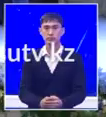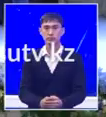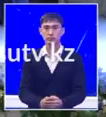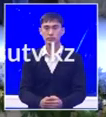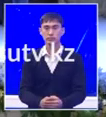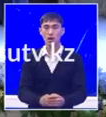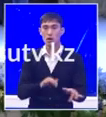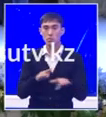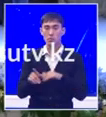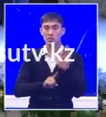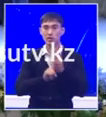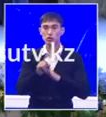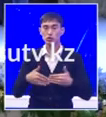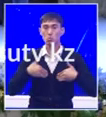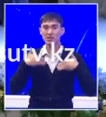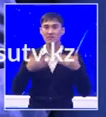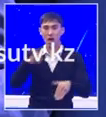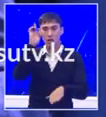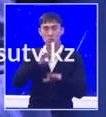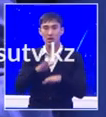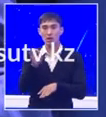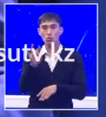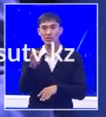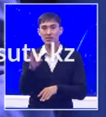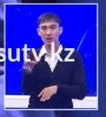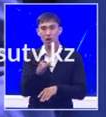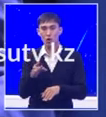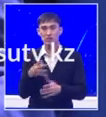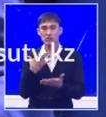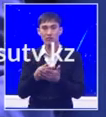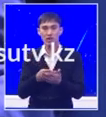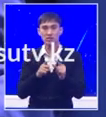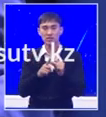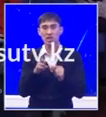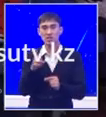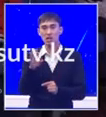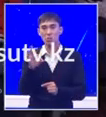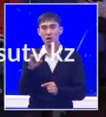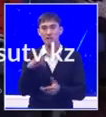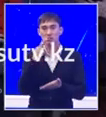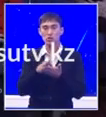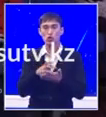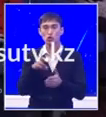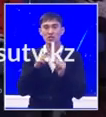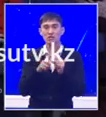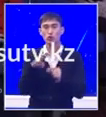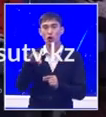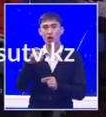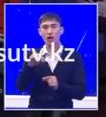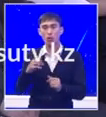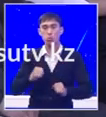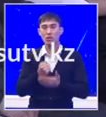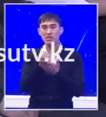мероприятие началось поздравления keymaker булакского района в своей речи галь оскар сарыбаев отметил что слова к замажу марта тукаева о